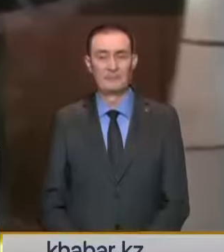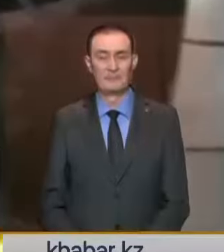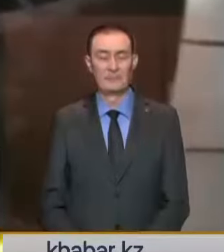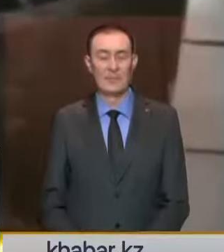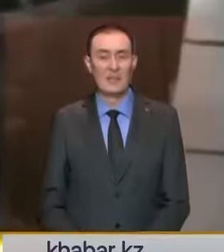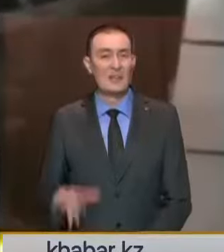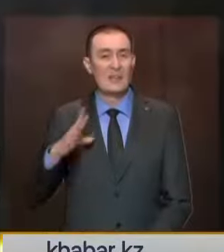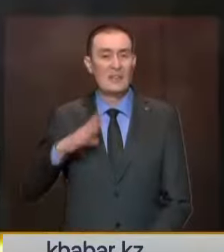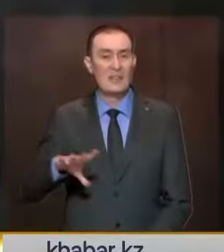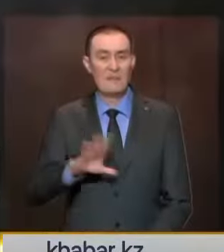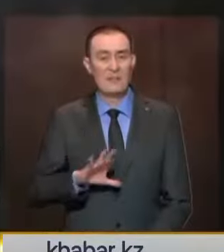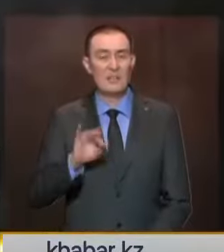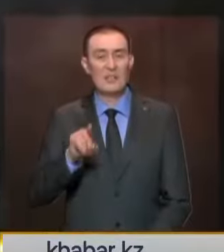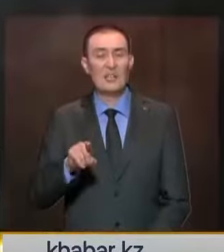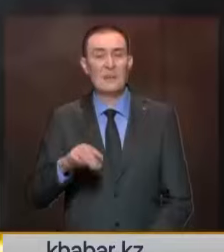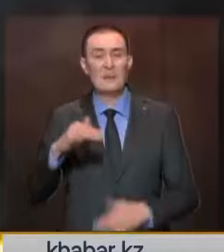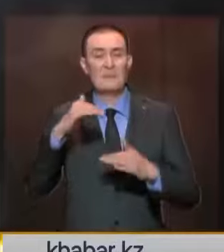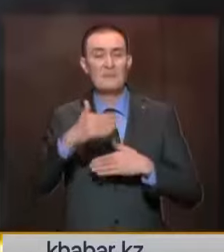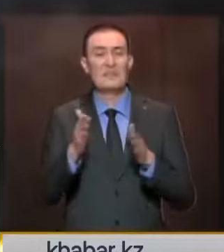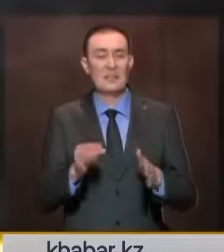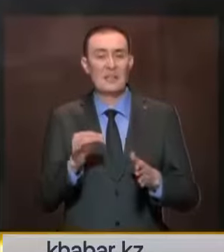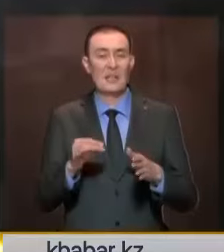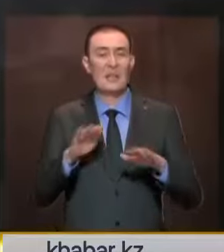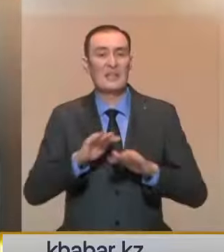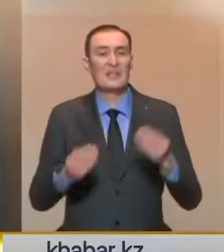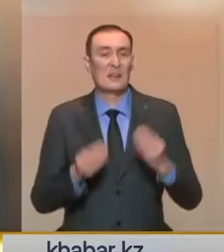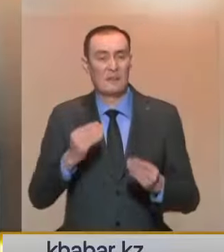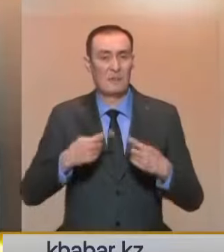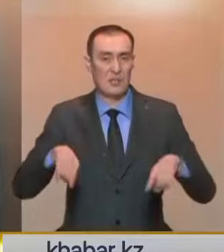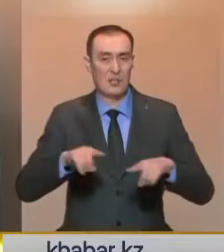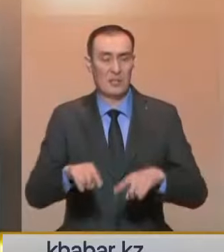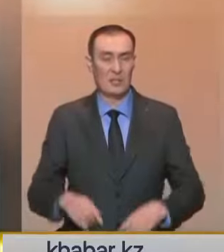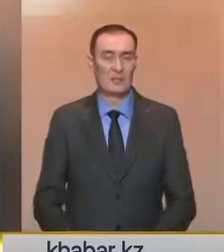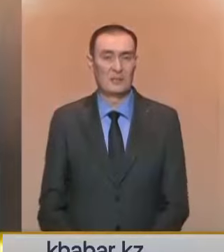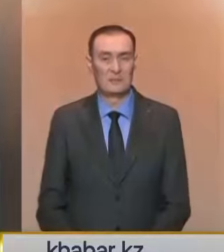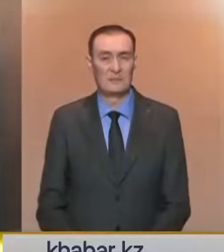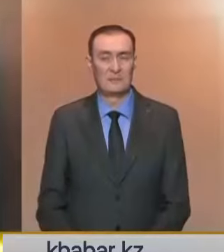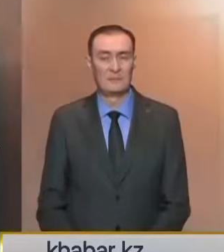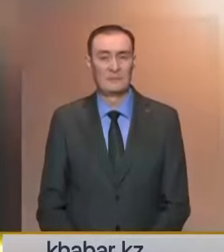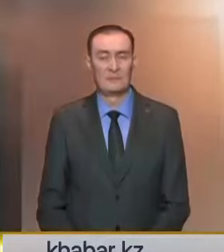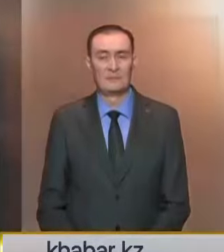Не выдерживали даже беседки на детских площадках.